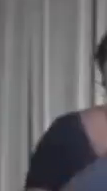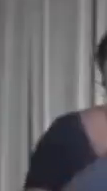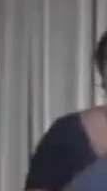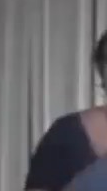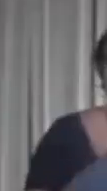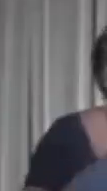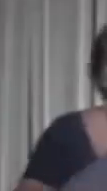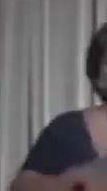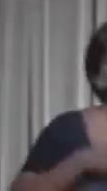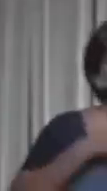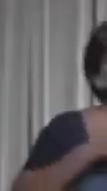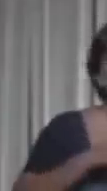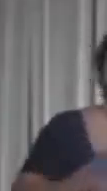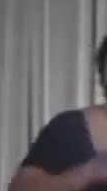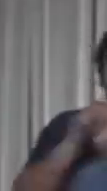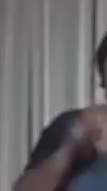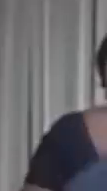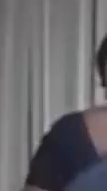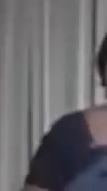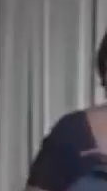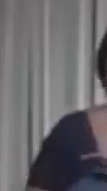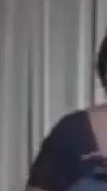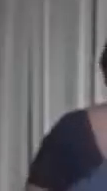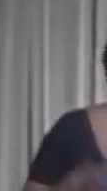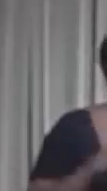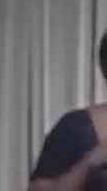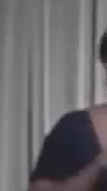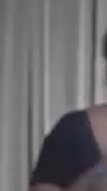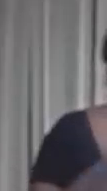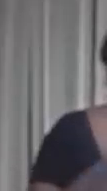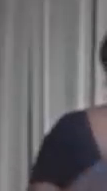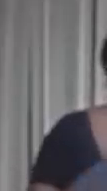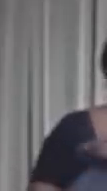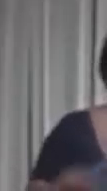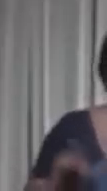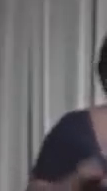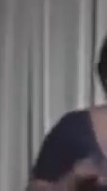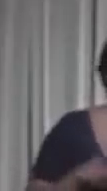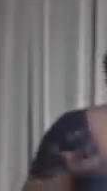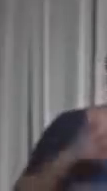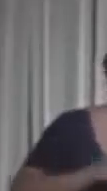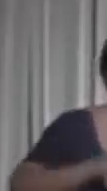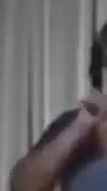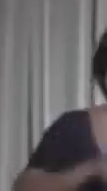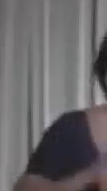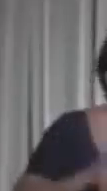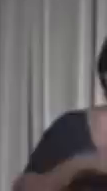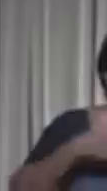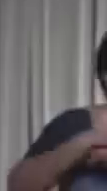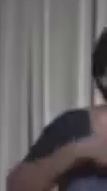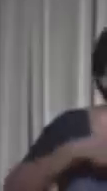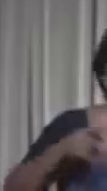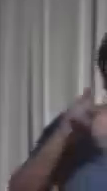இந்த அரசாங்கம் இன்று மாறி இருக்கிறது. எதை பேசினாலும் இனவாதமாக பார்க்கின்ற, எதை பேசினாலும் மதவாதமாக